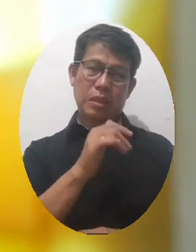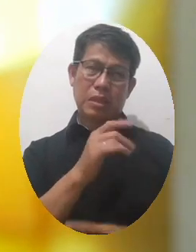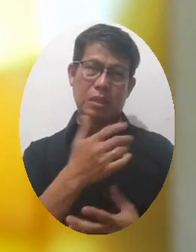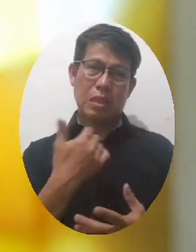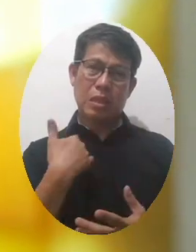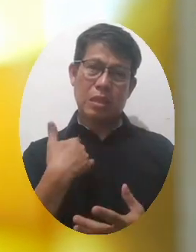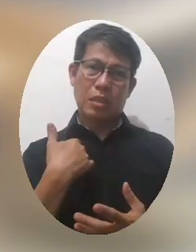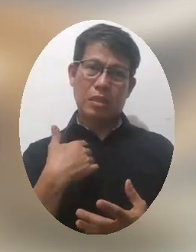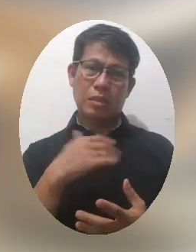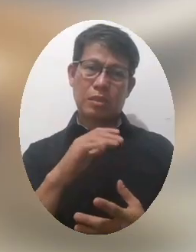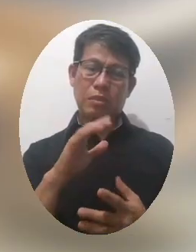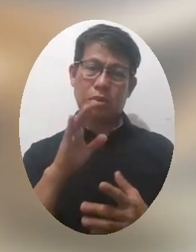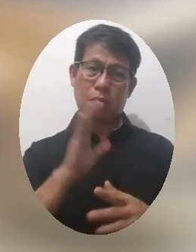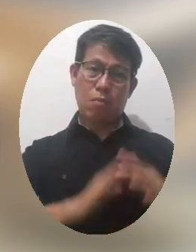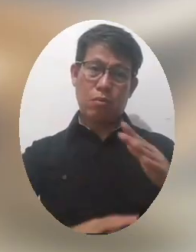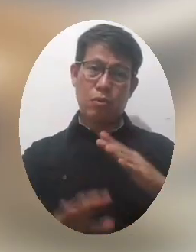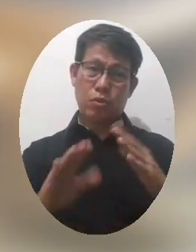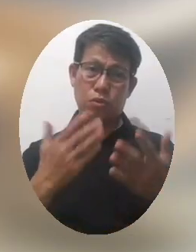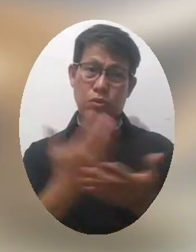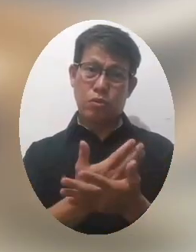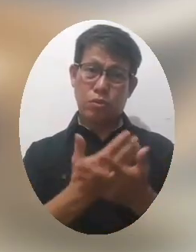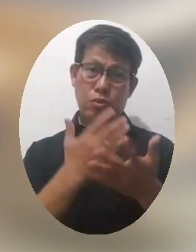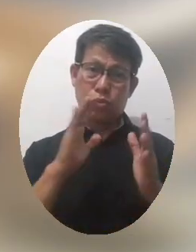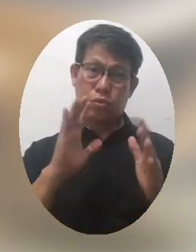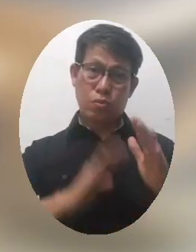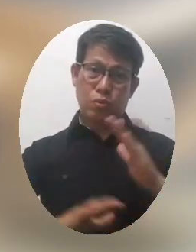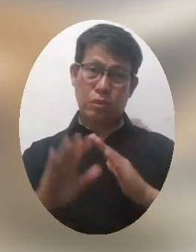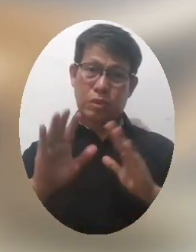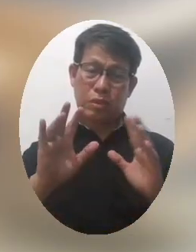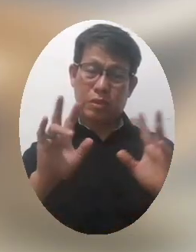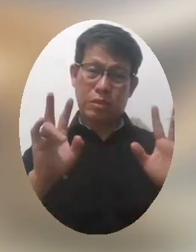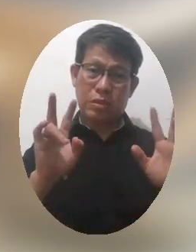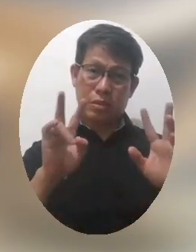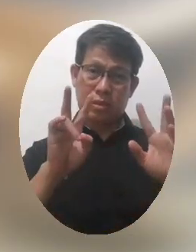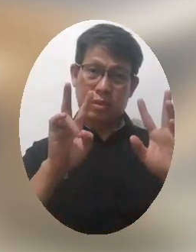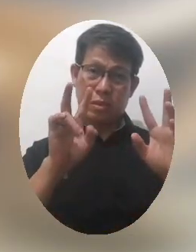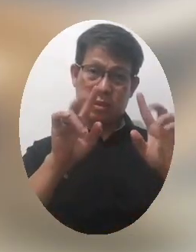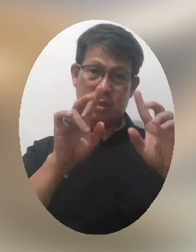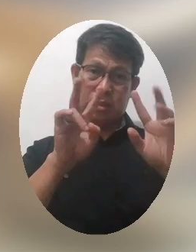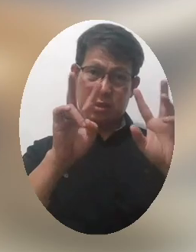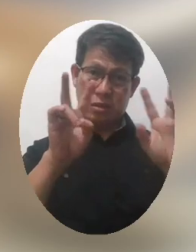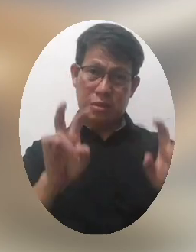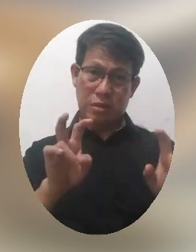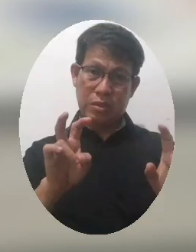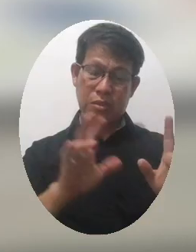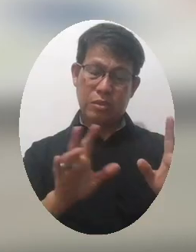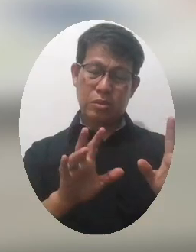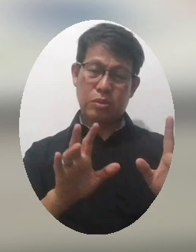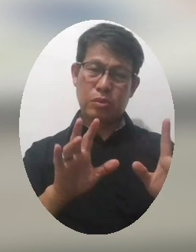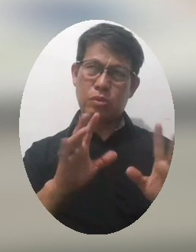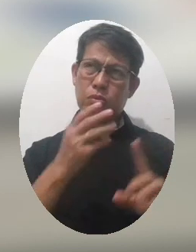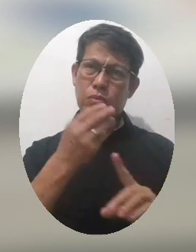dumaan ang bata sa newborn screening. Pagkapanganak ko po kay Dwayne noon, March